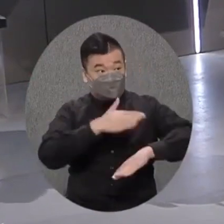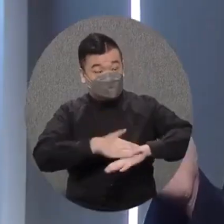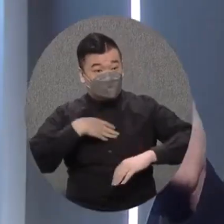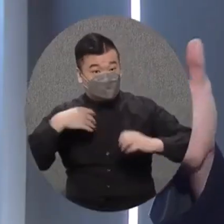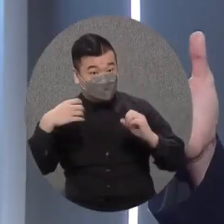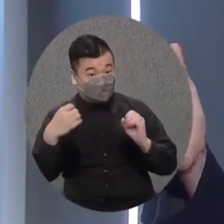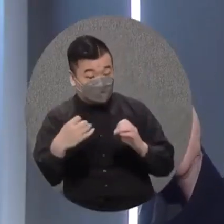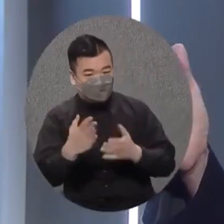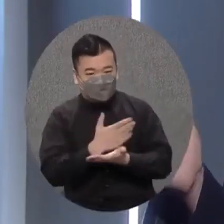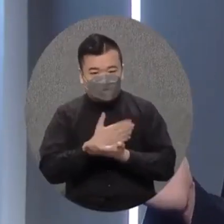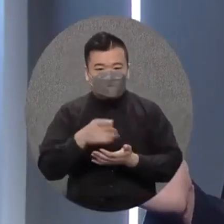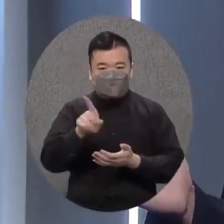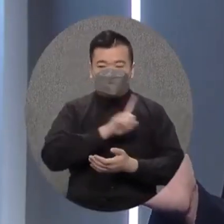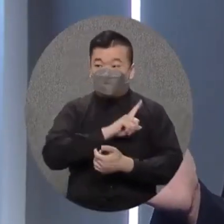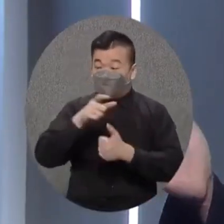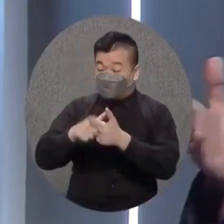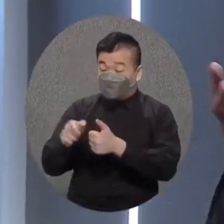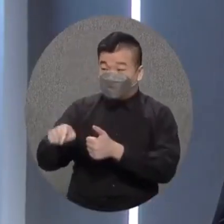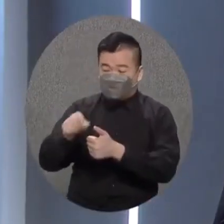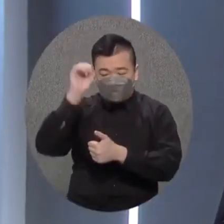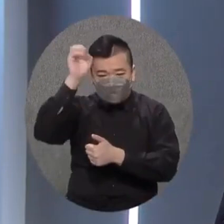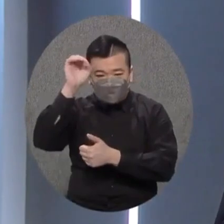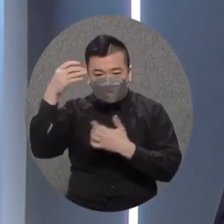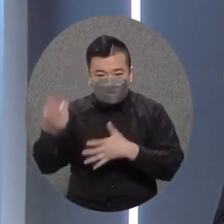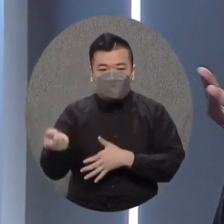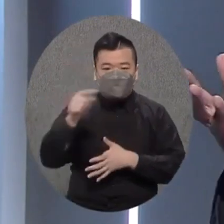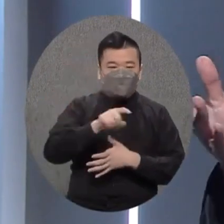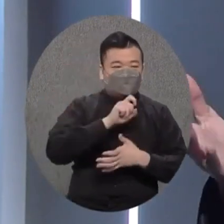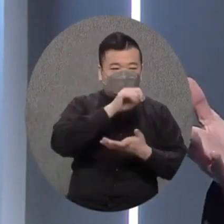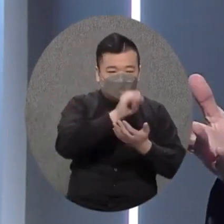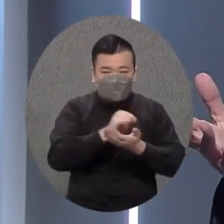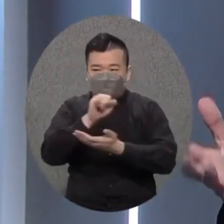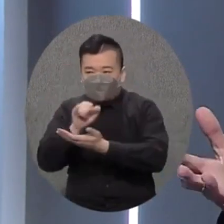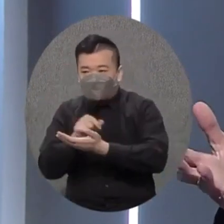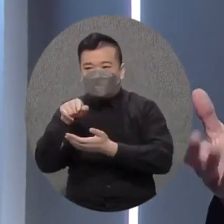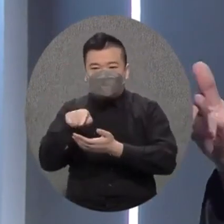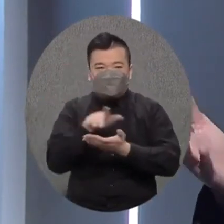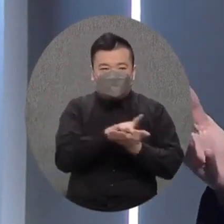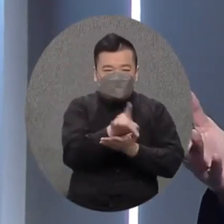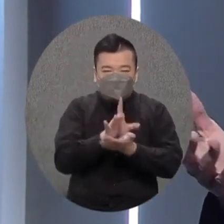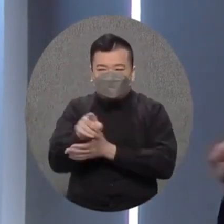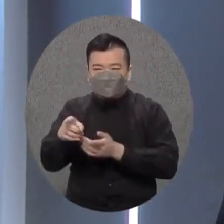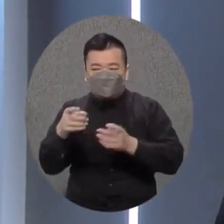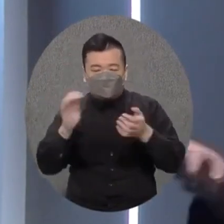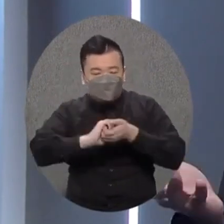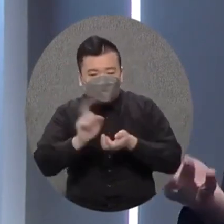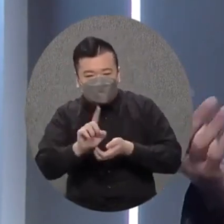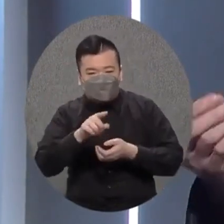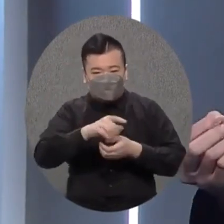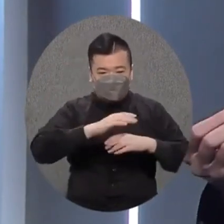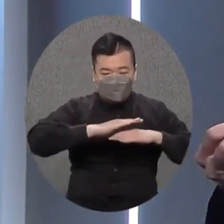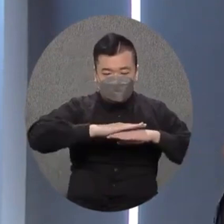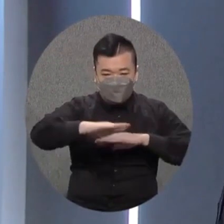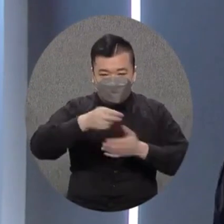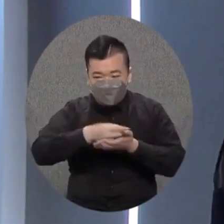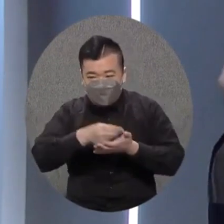論講到阿翁嘅個人創作啦，講到同唔同藝術家之間嘅合作。我哋明白到版畫唔單單係一張紙，其實